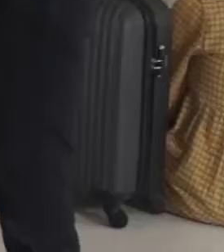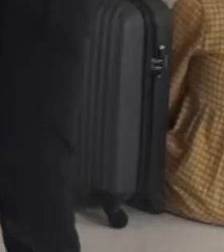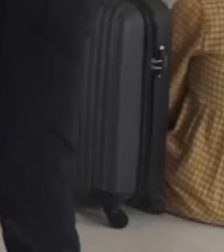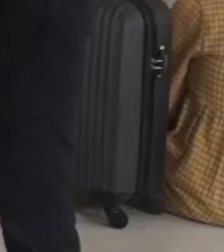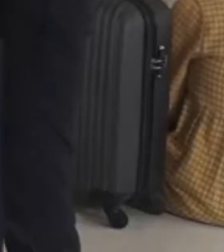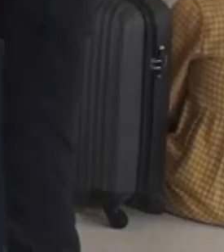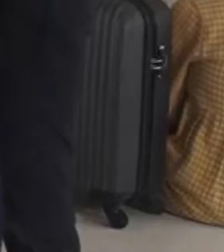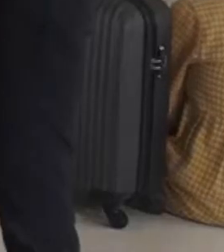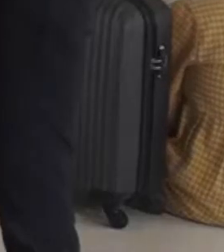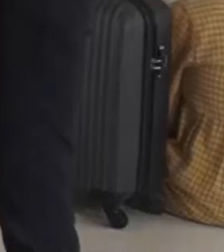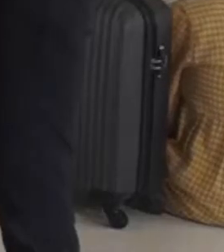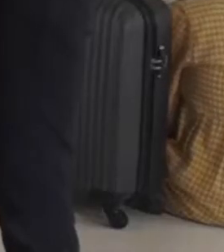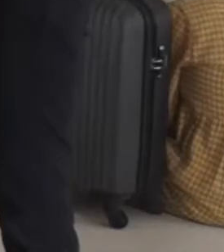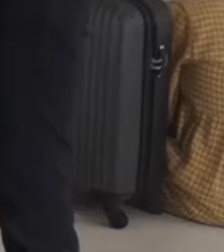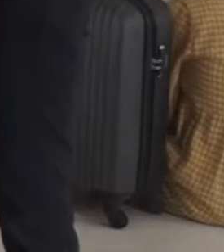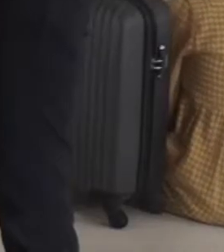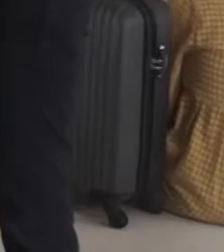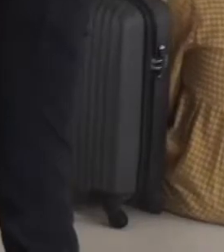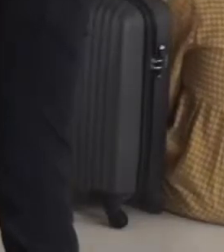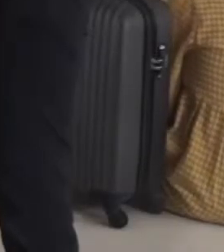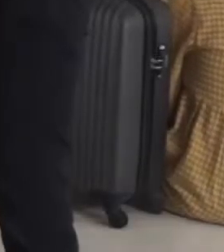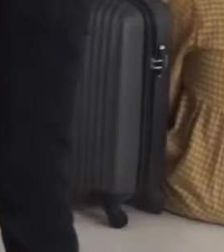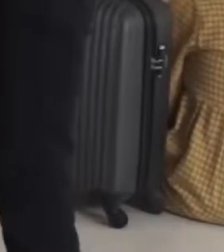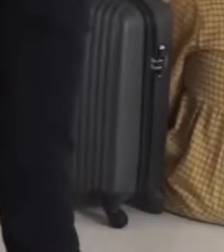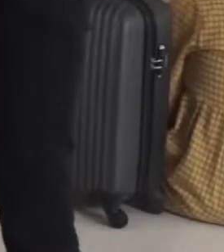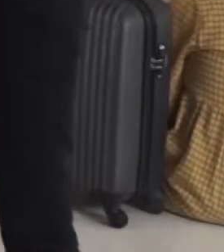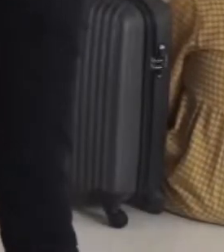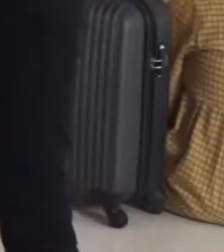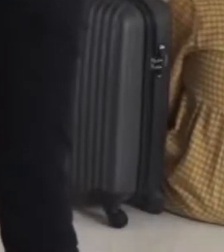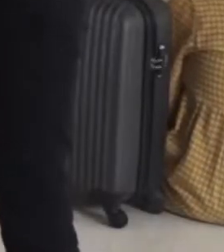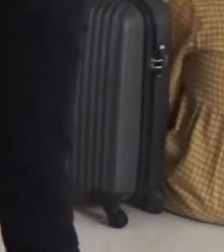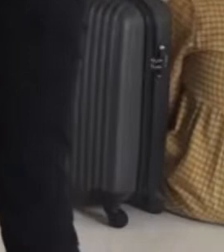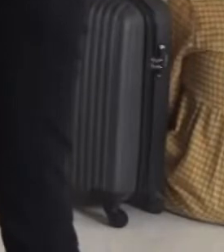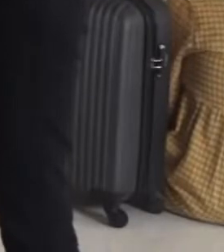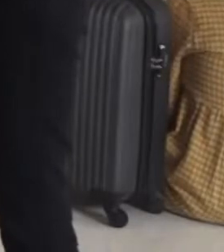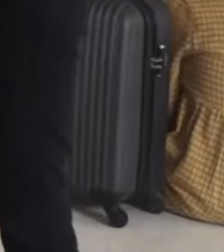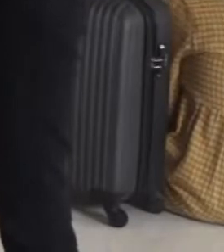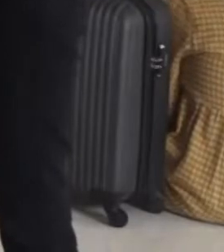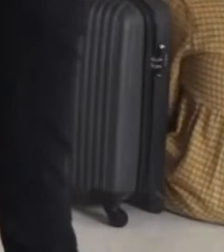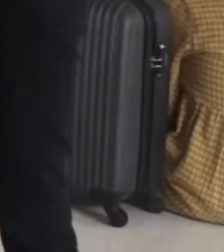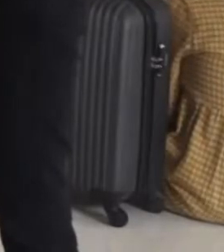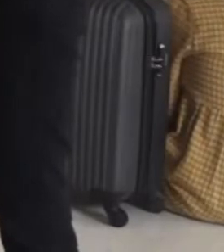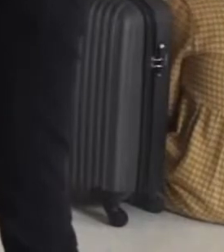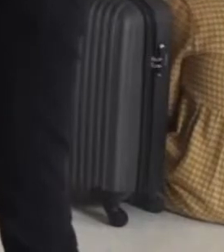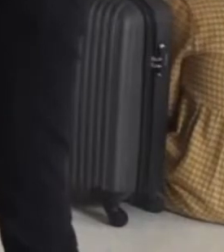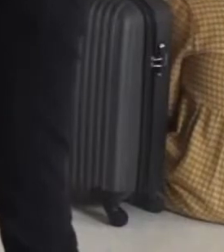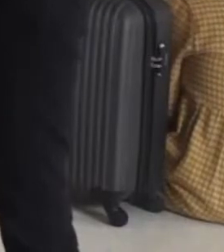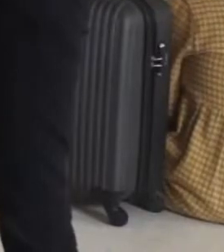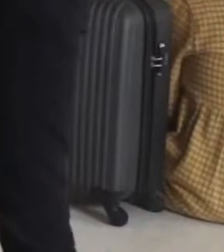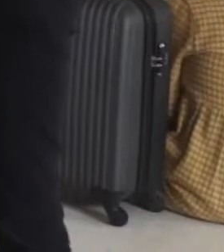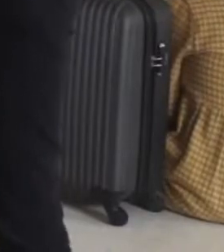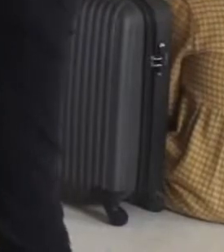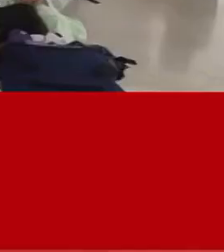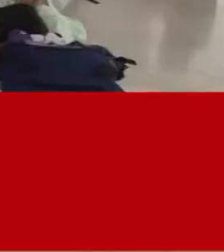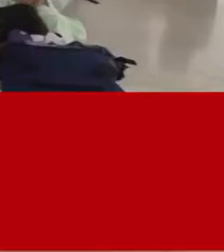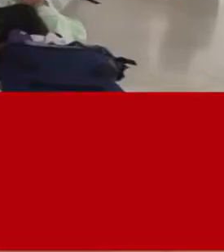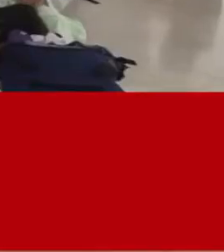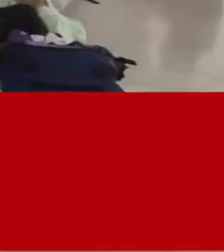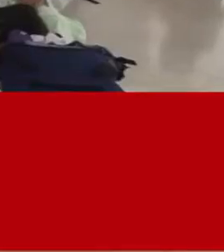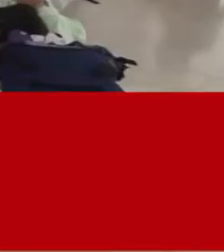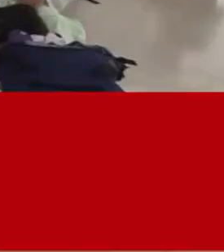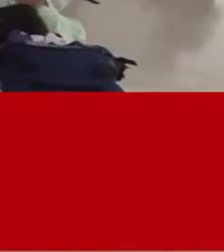မြန်မာနိုင်ငံအစိုးရနေပြီးတော့မြန်မာတိုင်းဝမ်ရဲ့တစ်စင်းထိုင်းအစိုးရနေခွင့်ပြုချက်ကိုရယူနေပါတယ်ဆိုတော့အဲ့ဒီဟာကတကယ်လို့အ